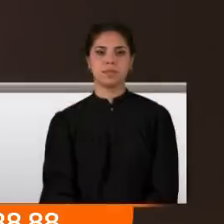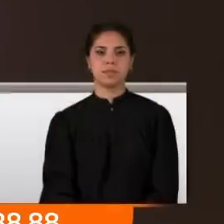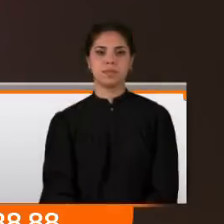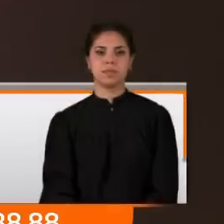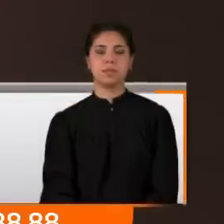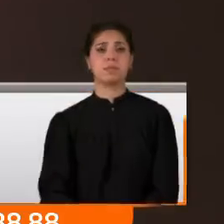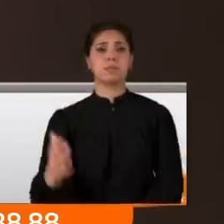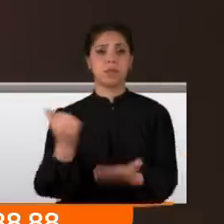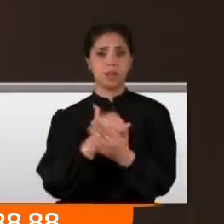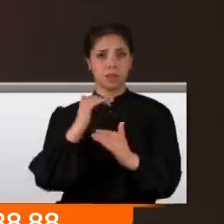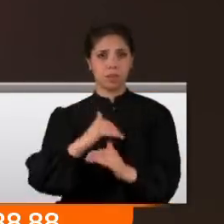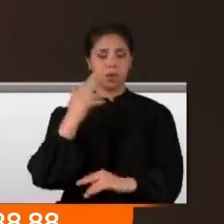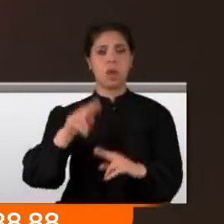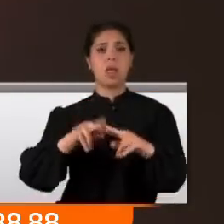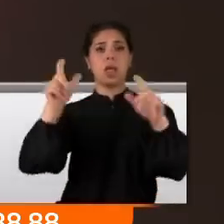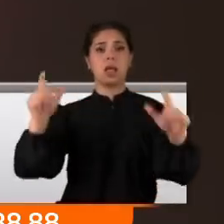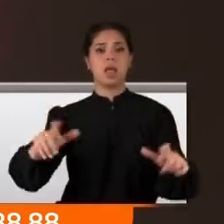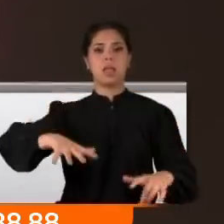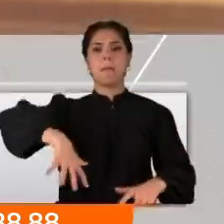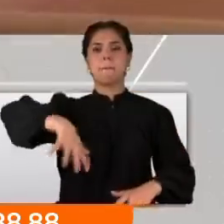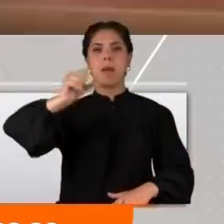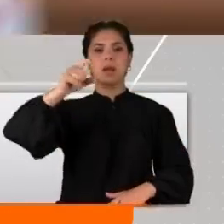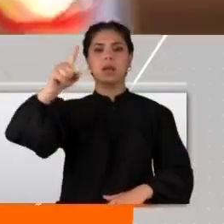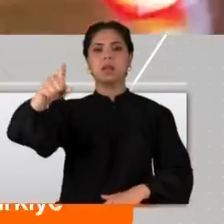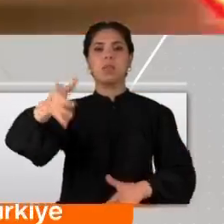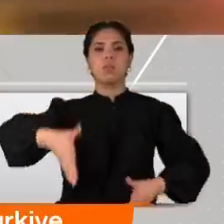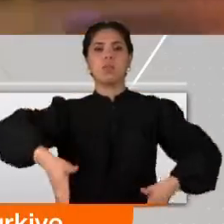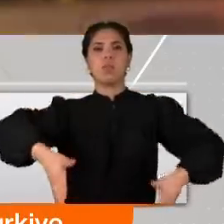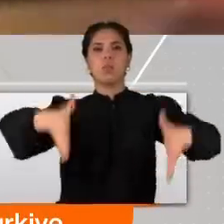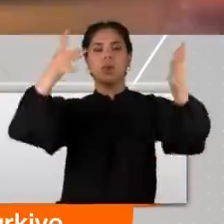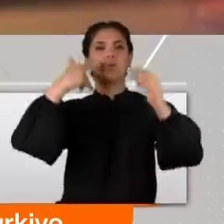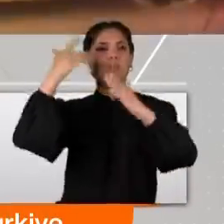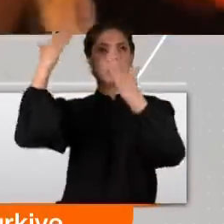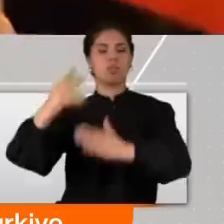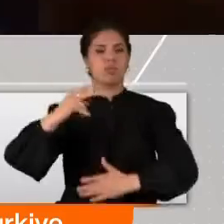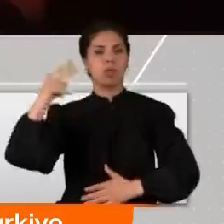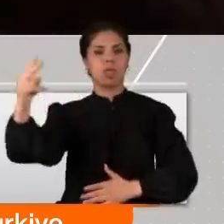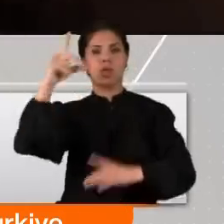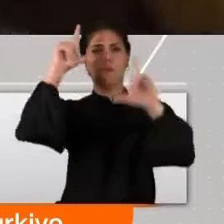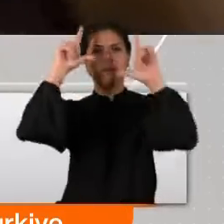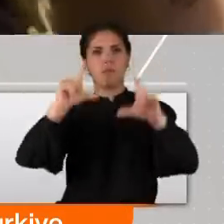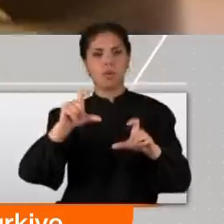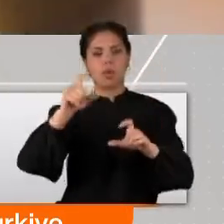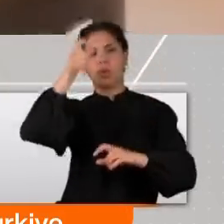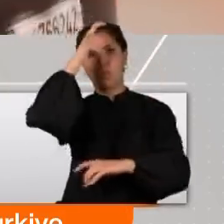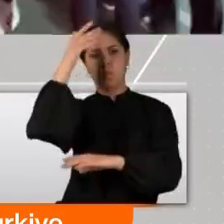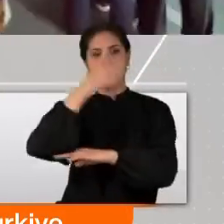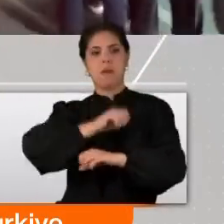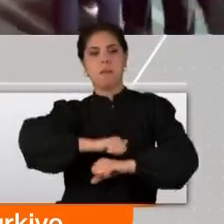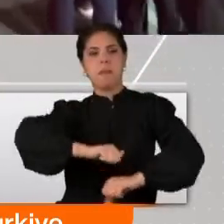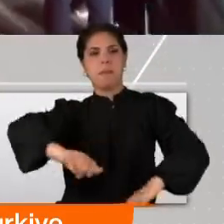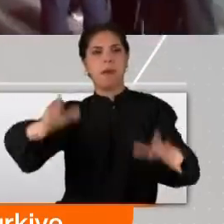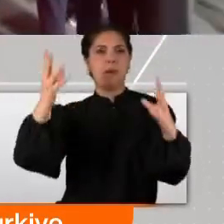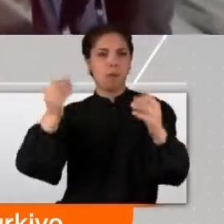galibiyetin ardından Katar'ın başkenti doha'daki elcebir kuleleri Cumhurbaşkanı Erdoğan'ın fotoğrafı ve Türk bayrağıyla